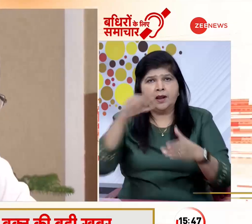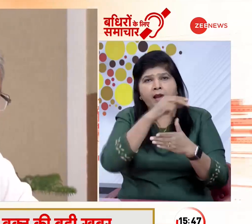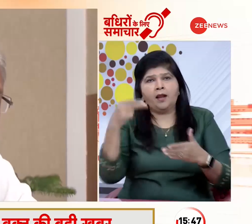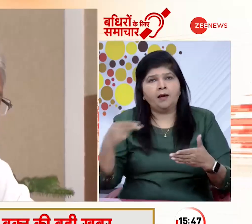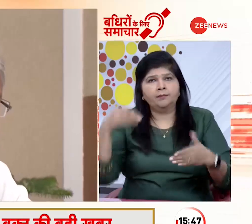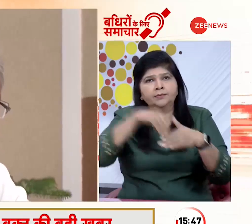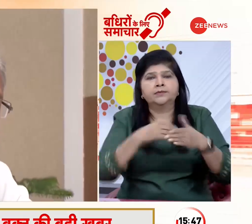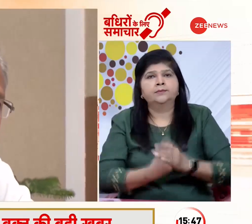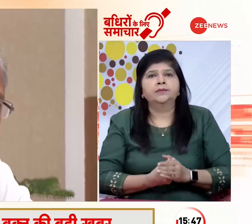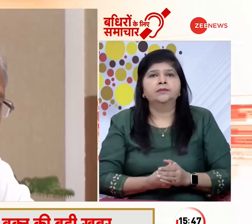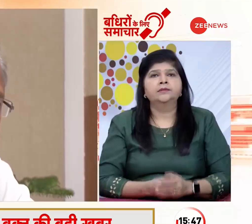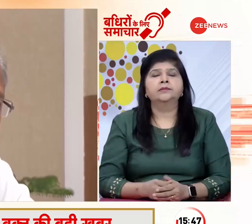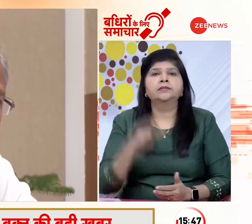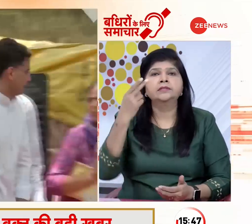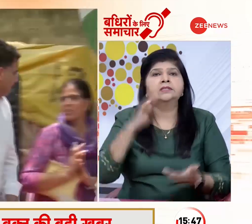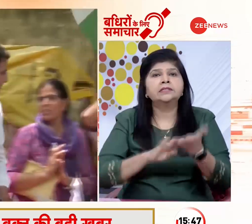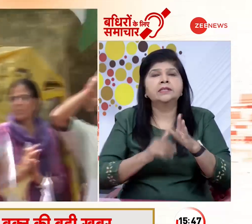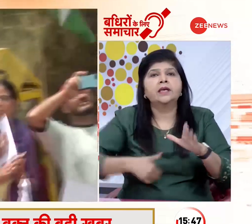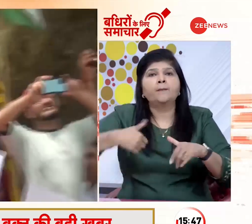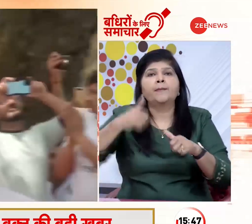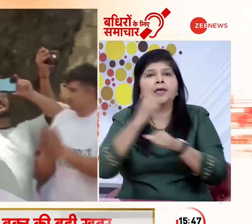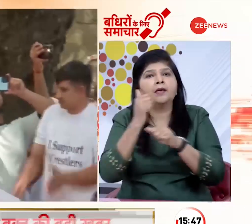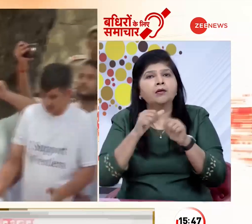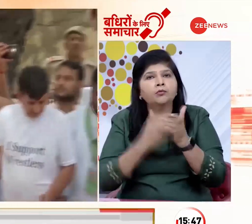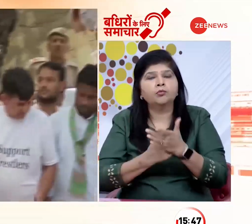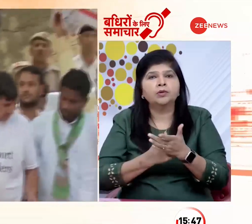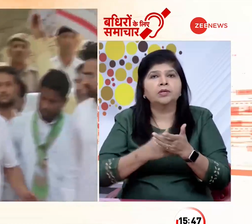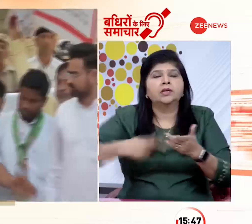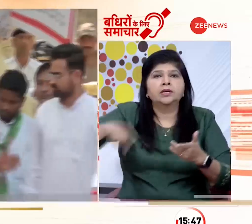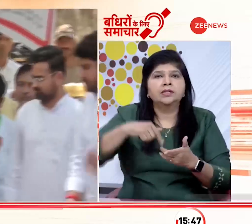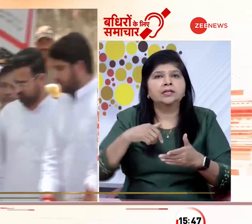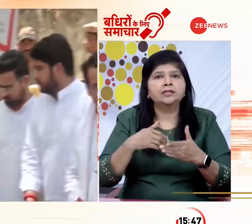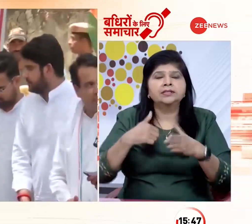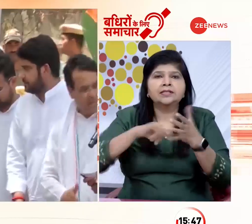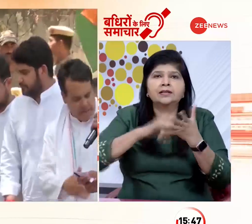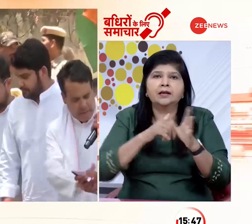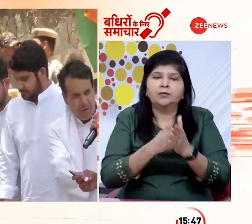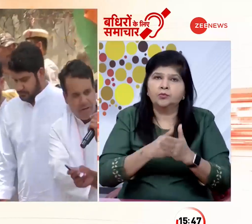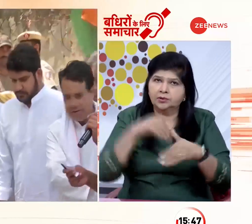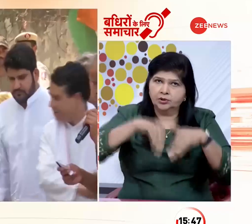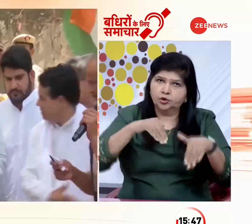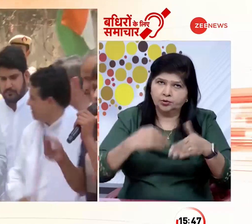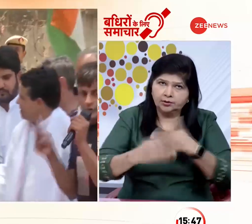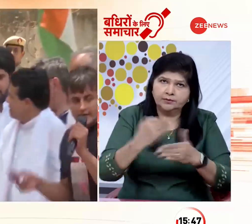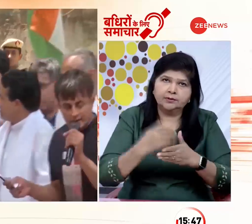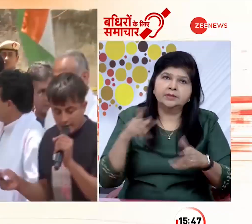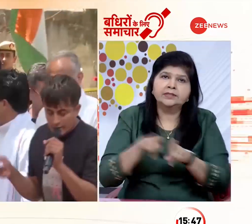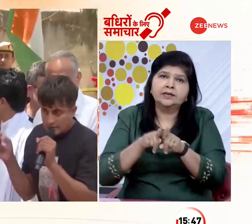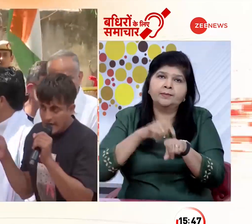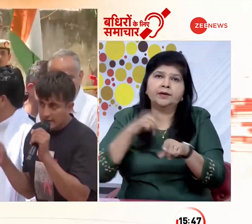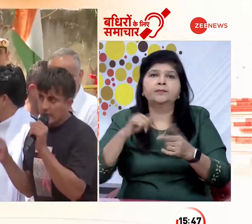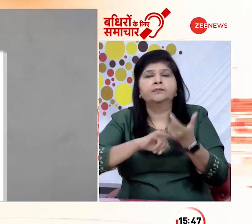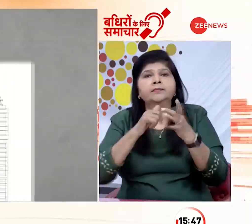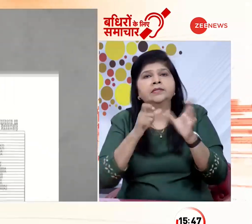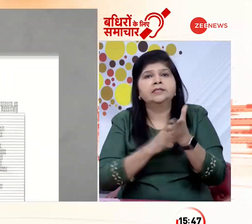नाम शामिल हैं। सीएम अशोक गहलोत सरदारपुरा से चुनाव लड़ेंगे, तो वहीं सचिन पायलट